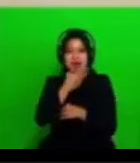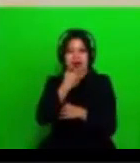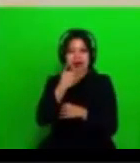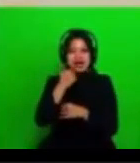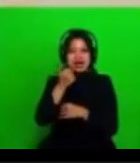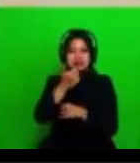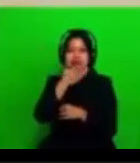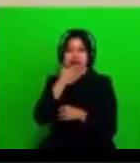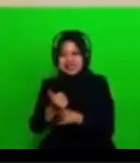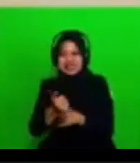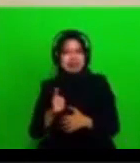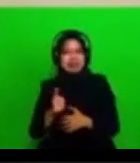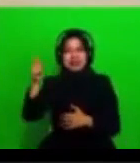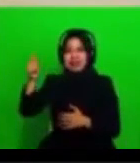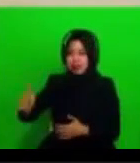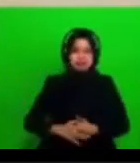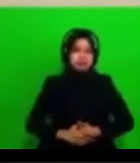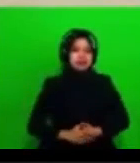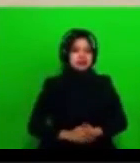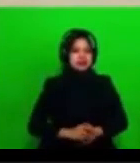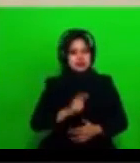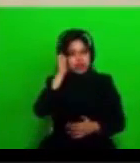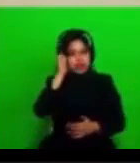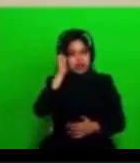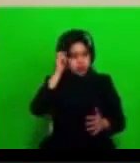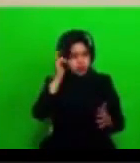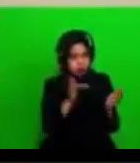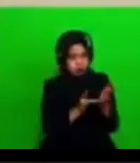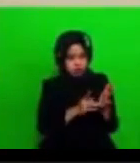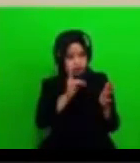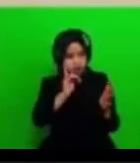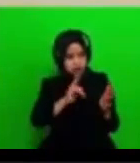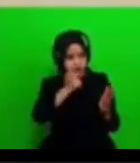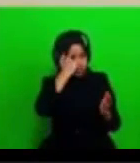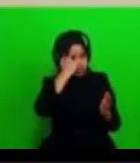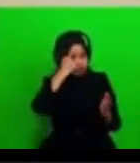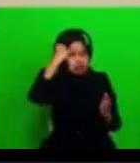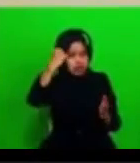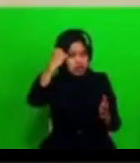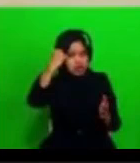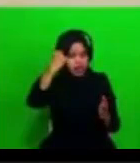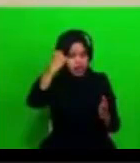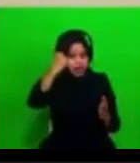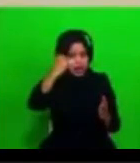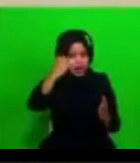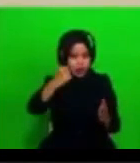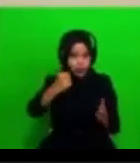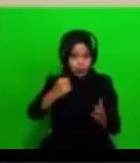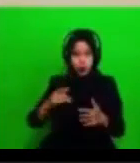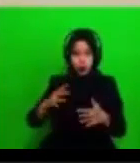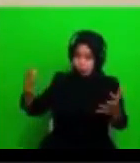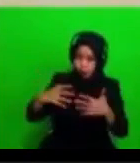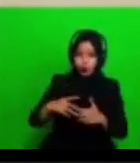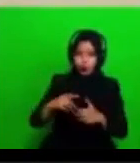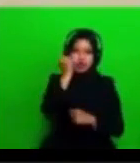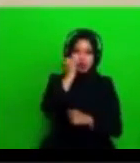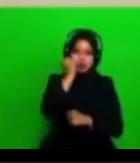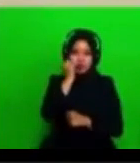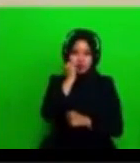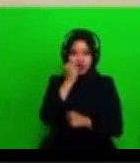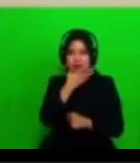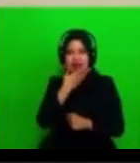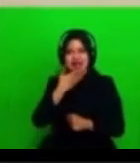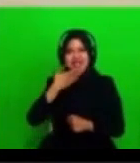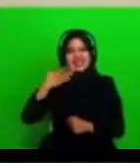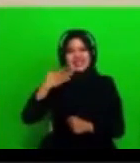yang manis-manis. Mantap. Teringat ada webinar Merdeka Belajar non fantastis. Fantastis. Mari